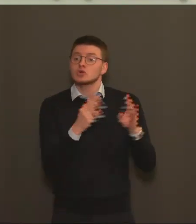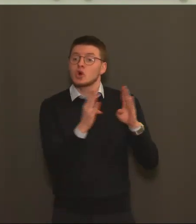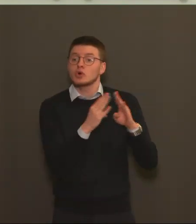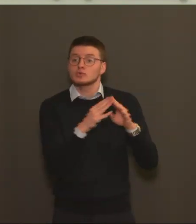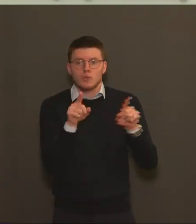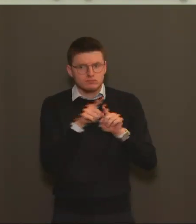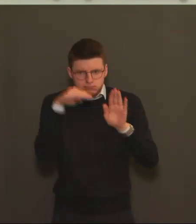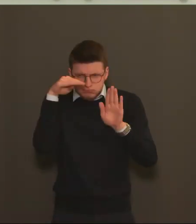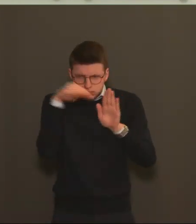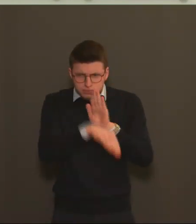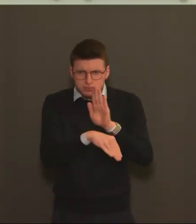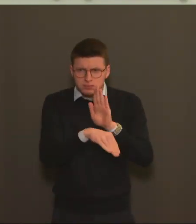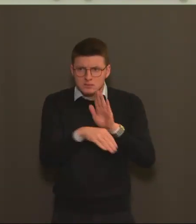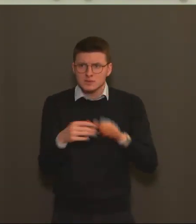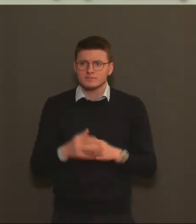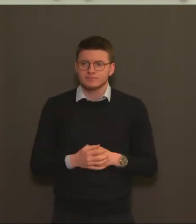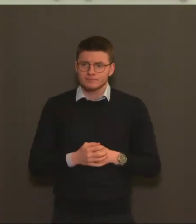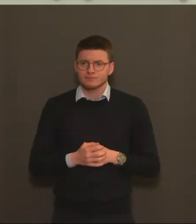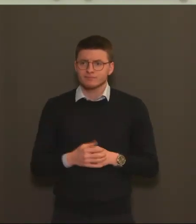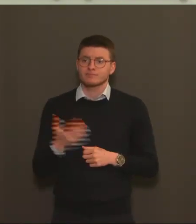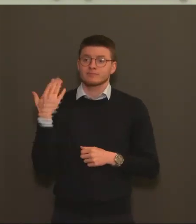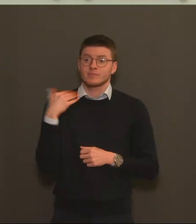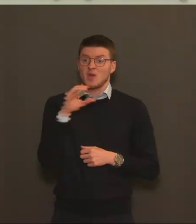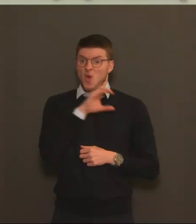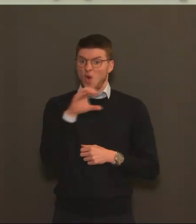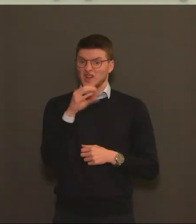36 overlijdens op 1 week.